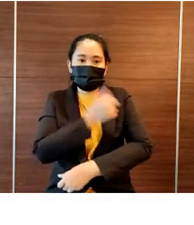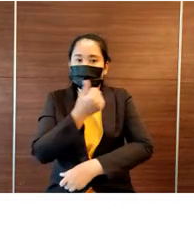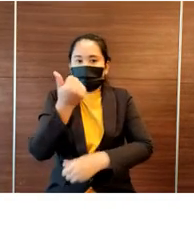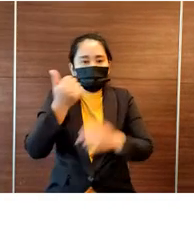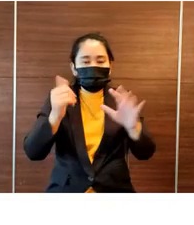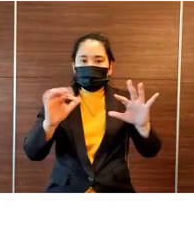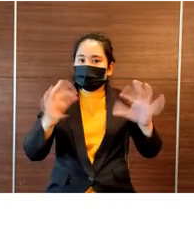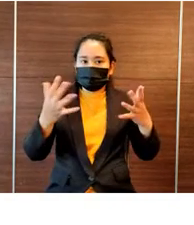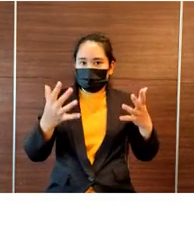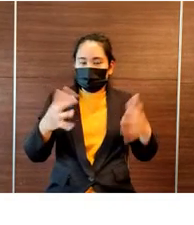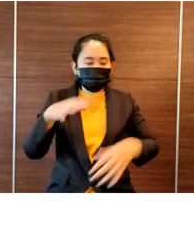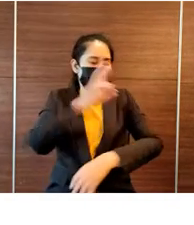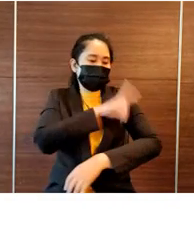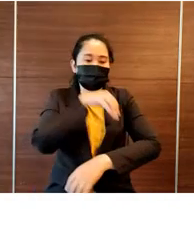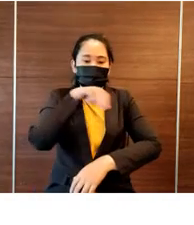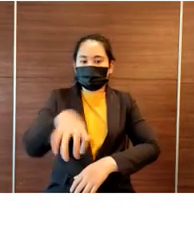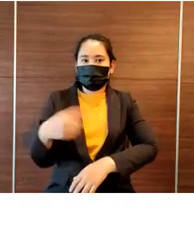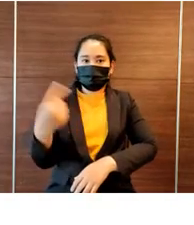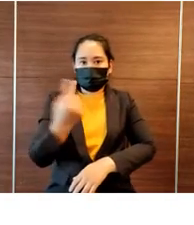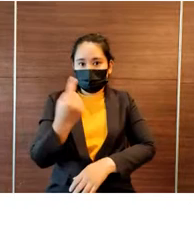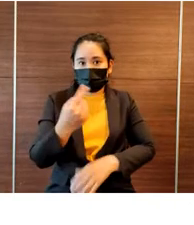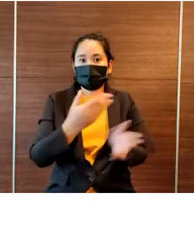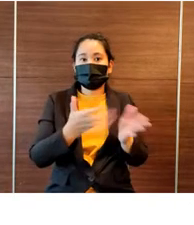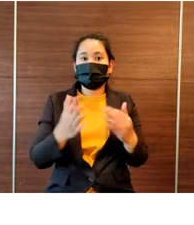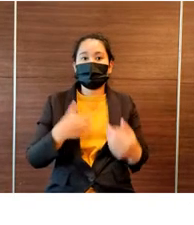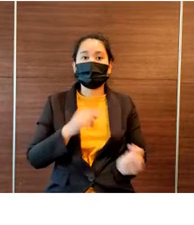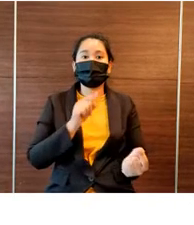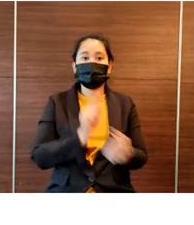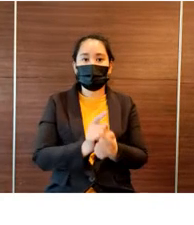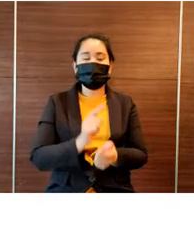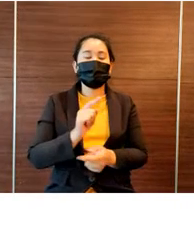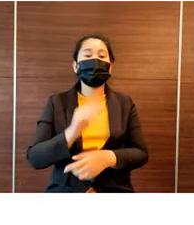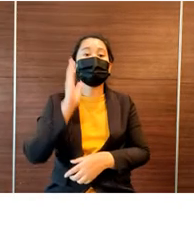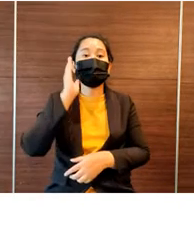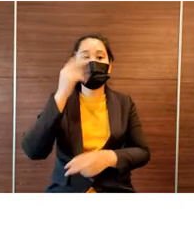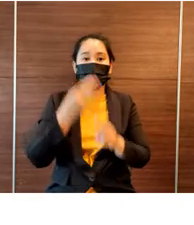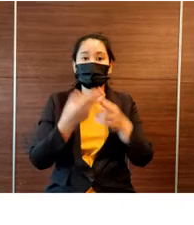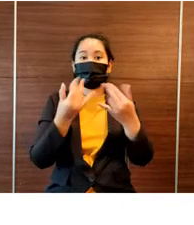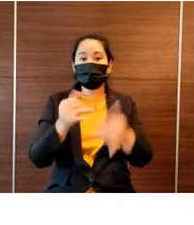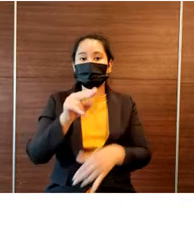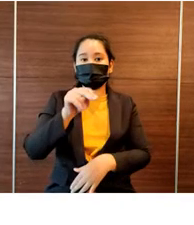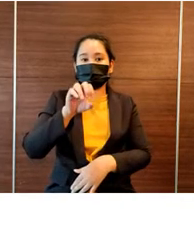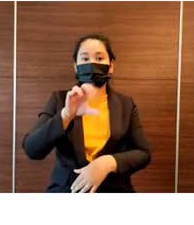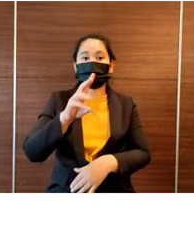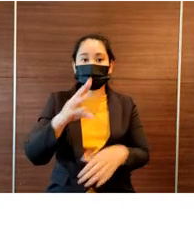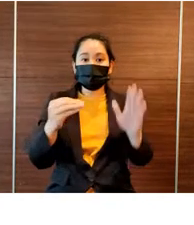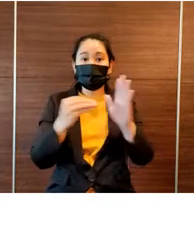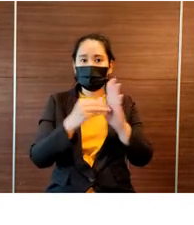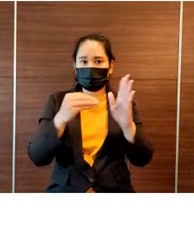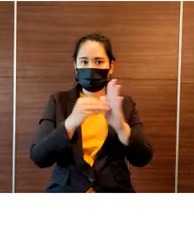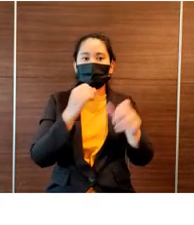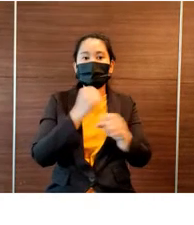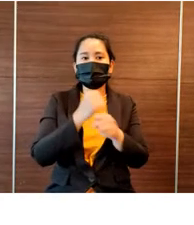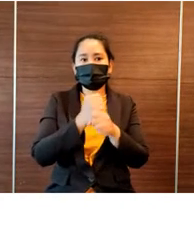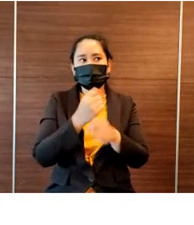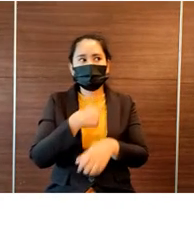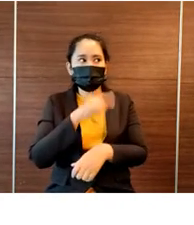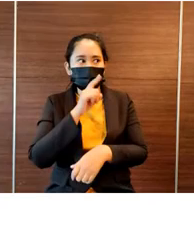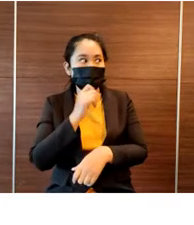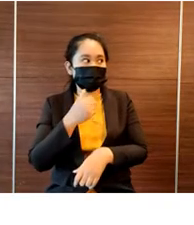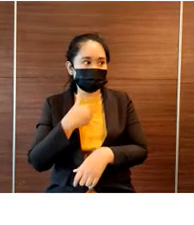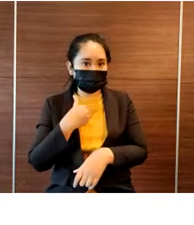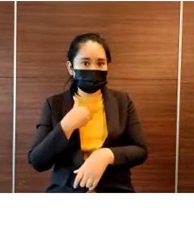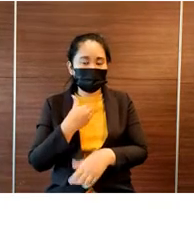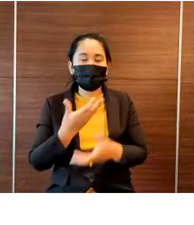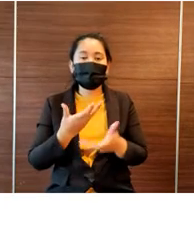นักจนมาพบกับทางน้องดินทางกรุงเทพมหานครที่เฮ้ยมันมีอย่างนี้ด้วยเหร